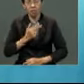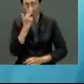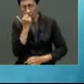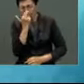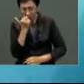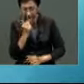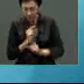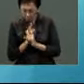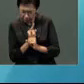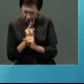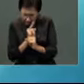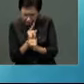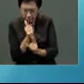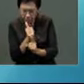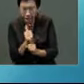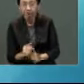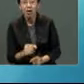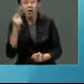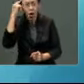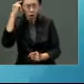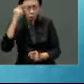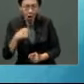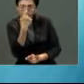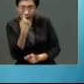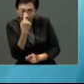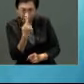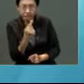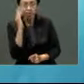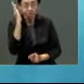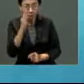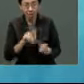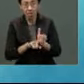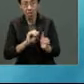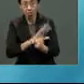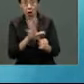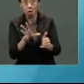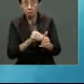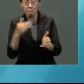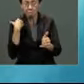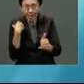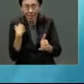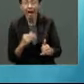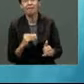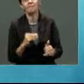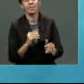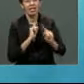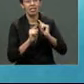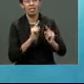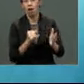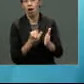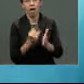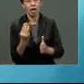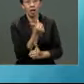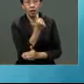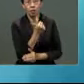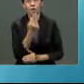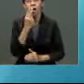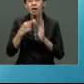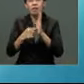ได้เพื่อความรวดเร็วในการจัดการเห็นเคสของสถานบันเทิงของทาง